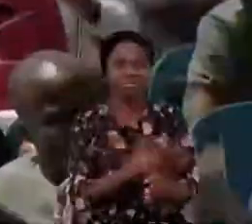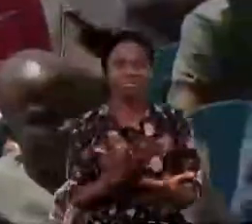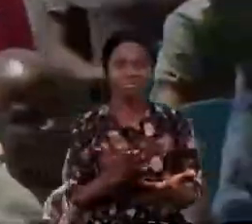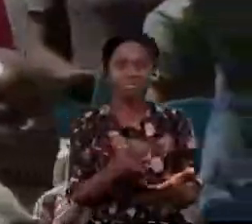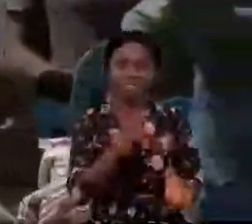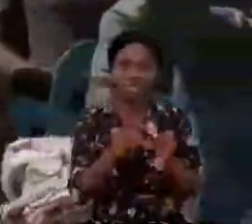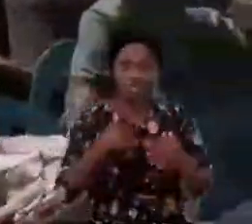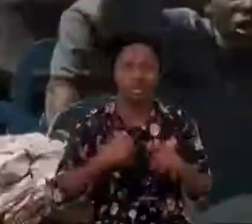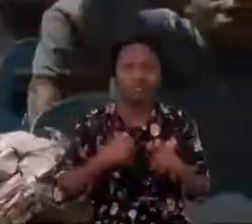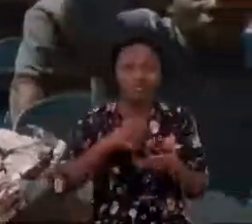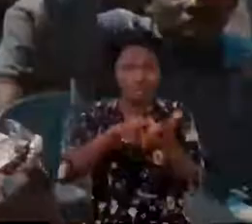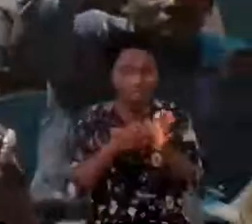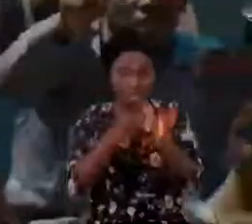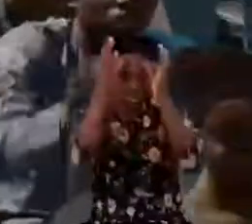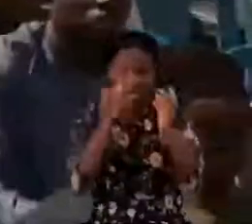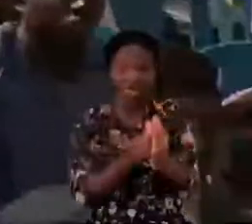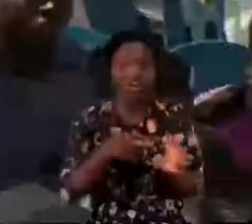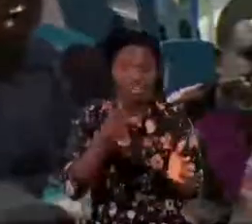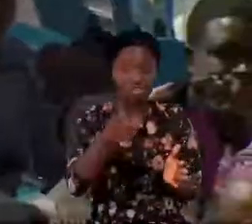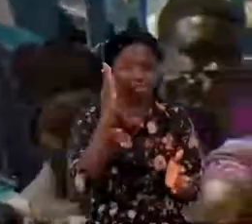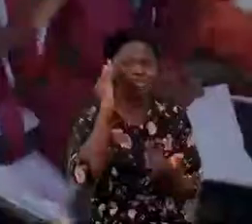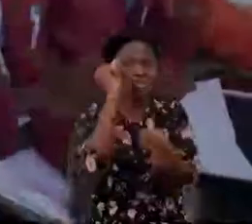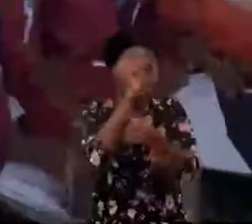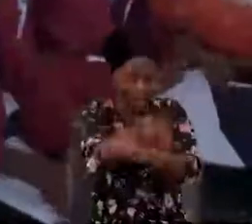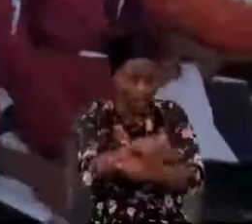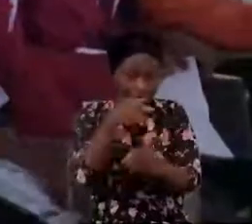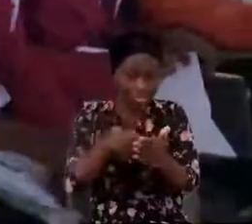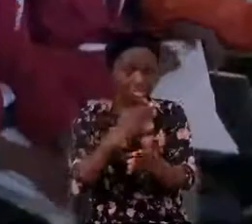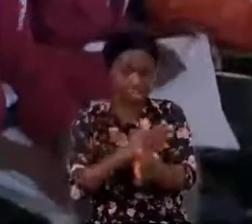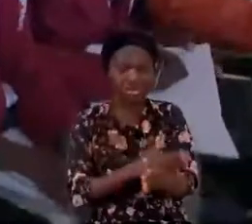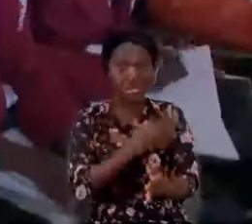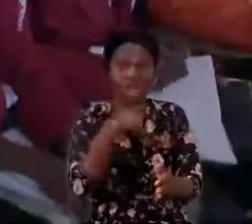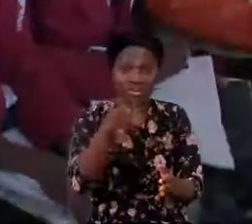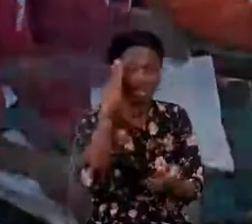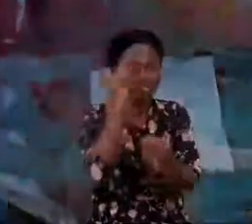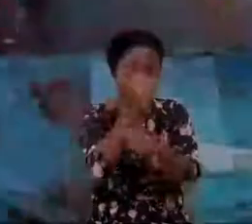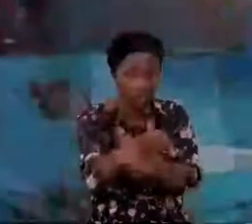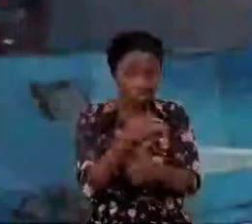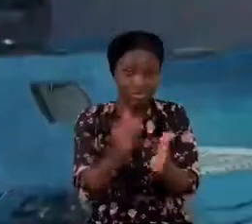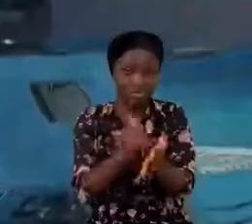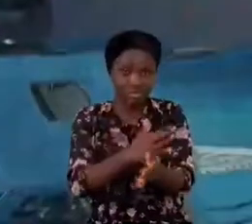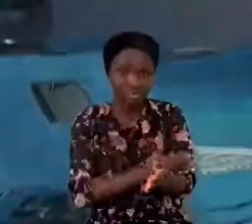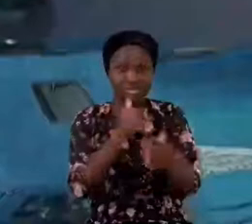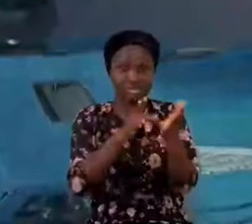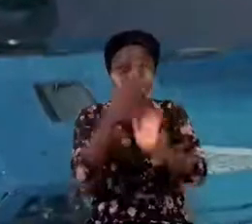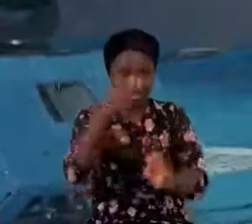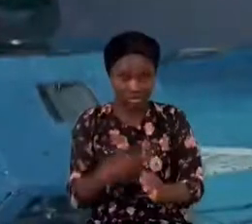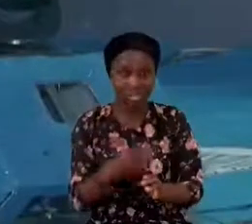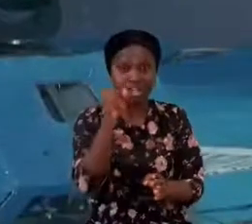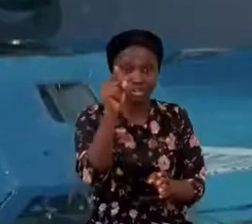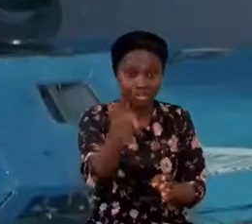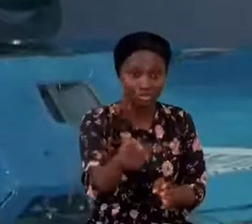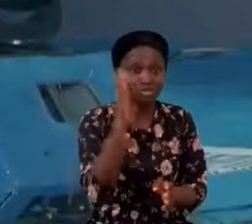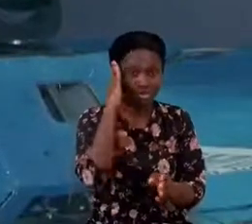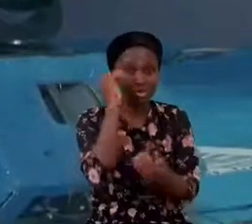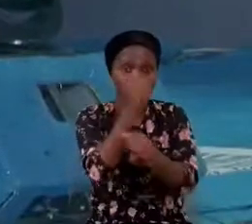ces matières difficiles. Et tu vas les conquérir au nom de Jésus. La passion, la passion, la